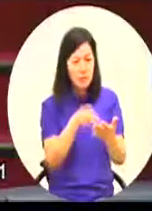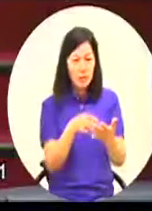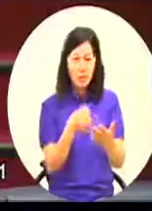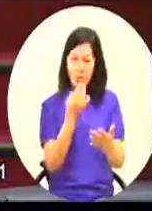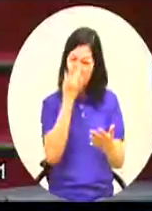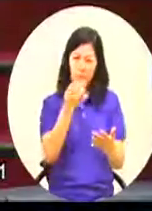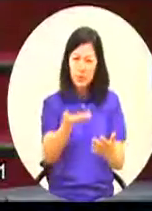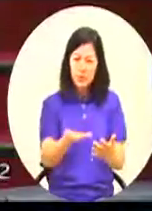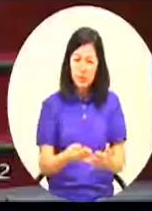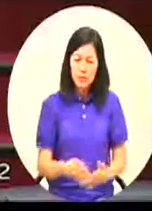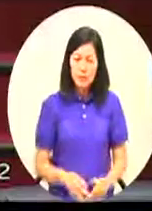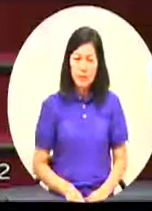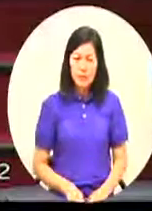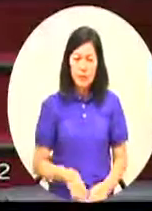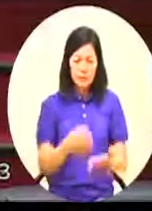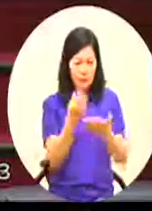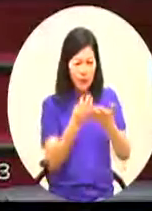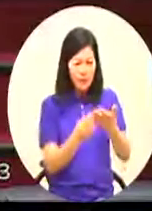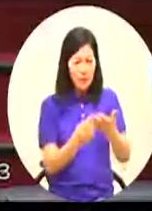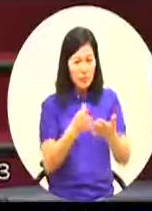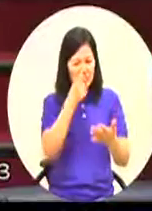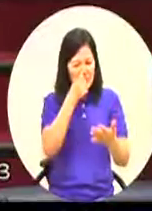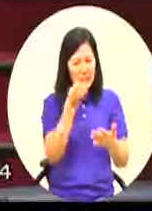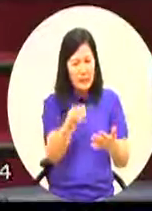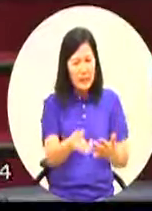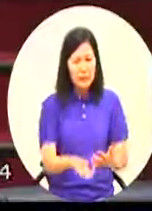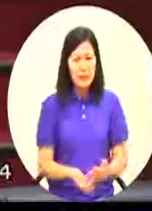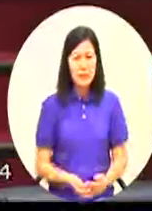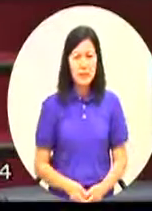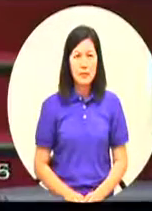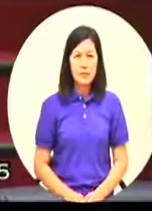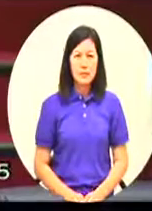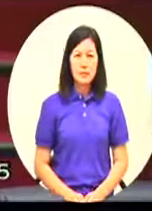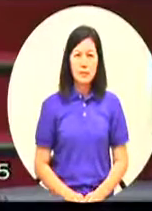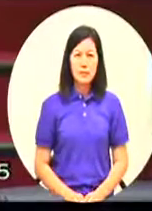清楚为什么数字是会是这样的一个让人没有。